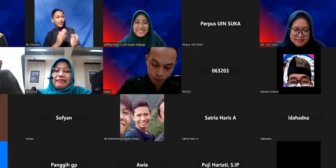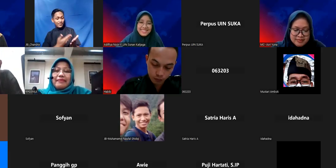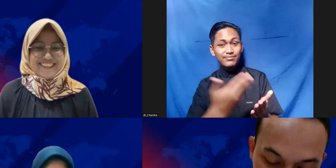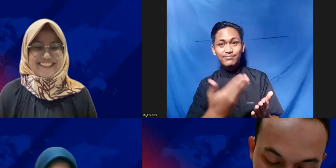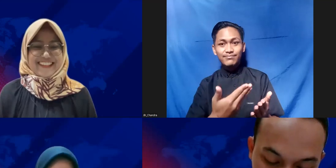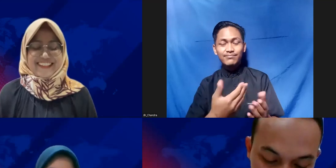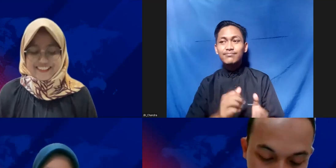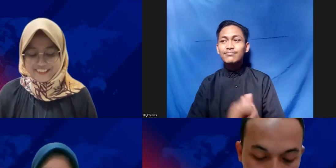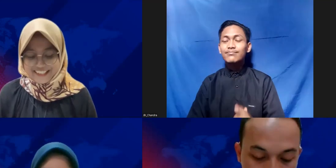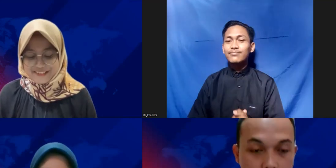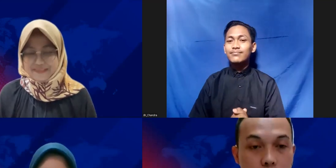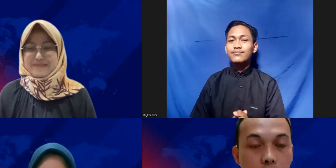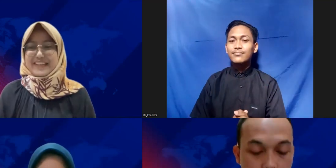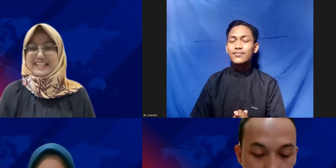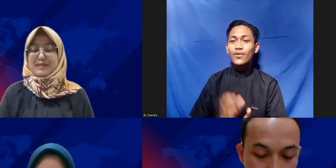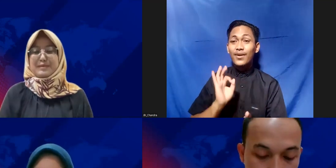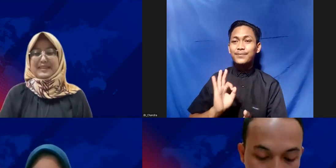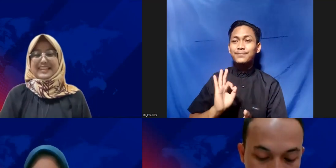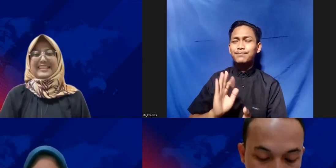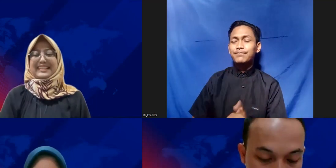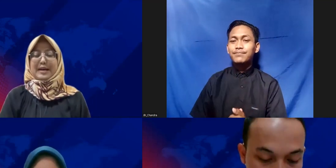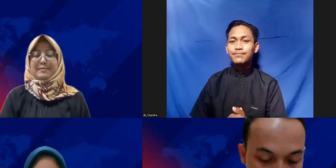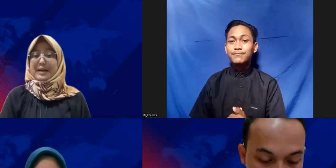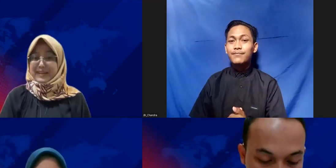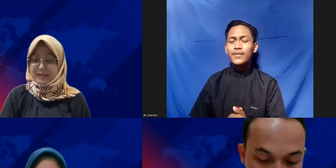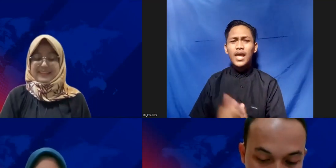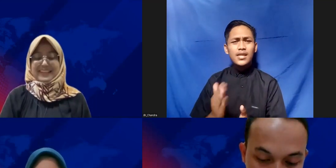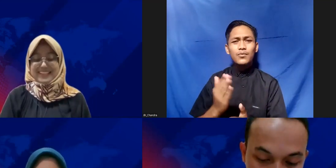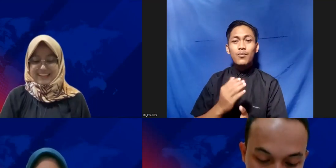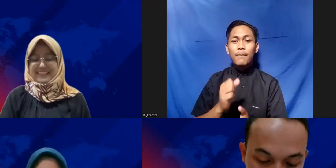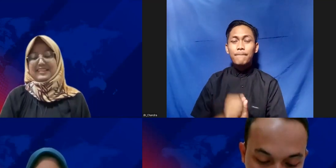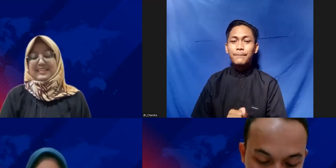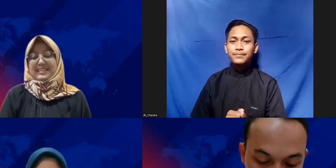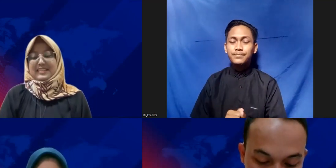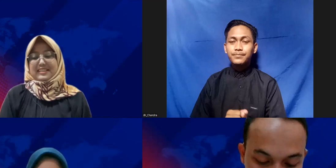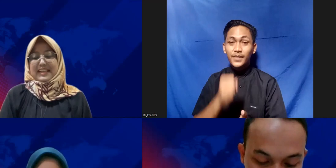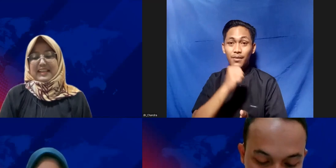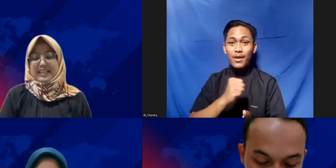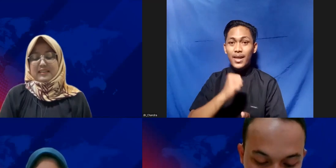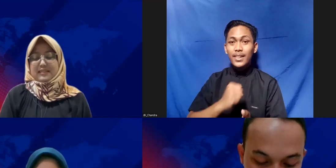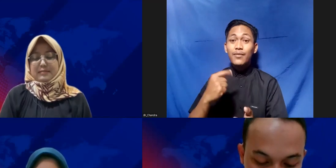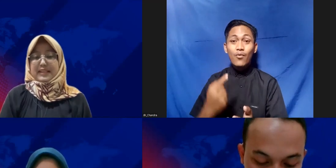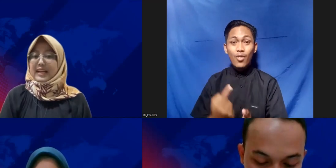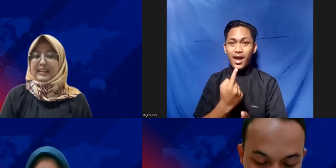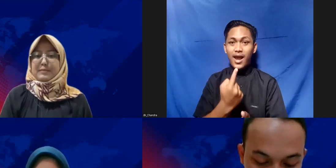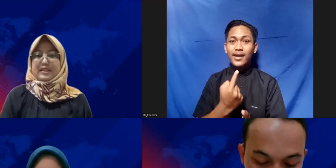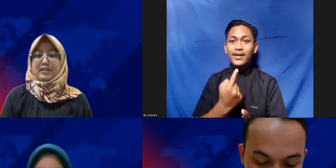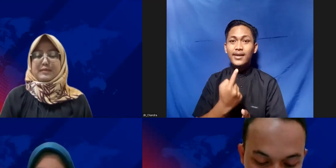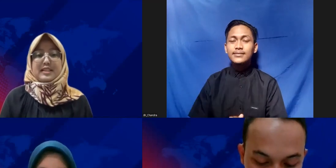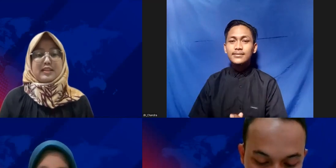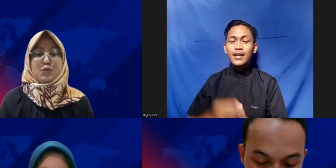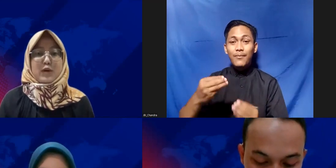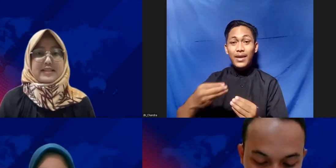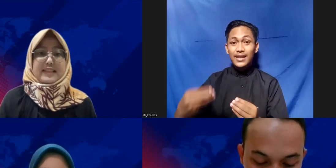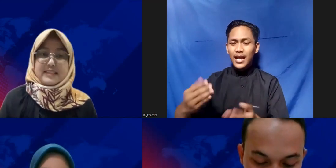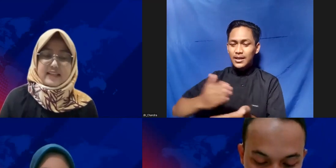ya Oke sebelumnya sebelum pemateri kita nanti materi akan dibagi